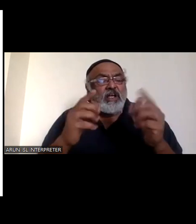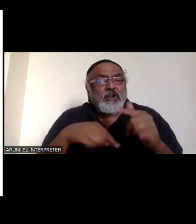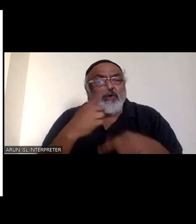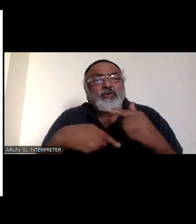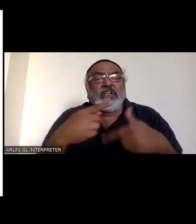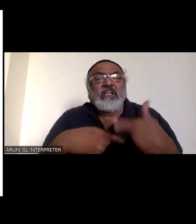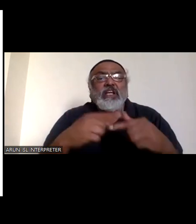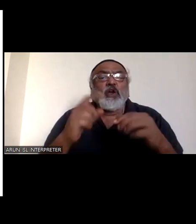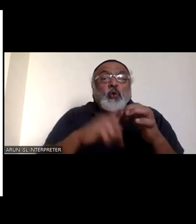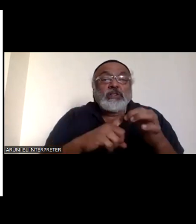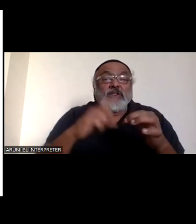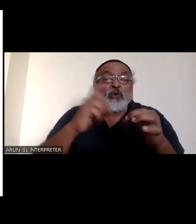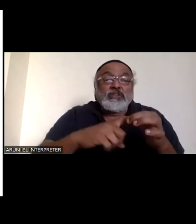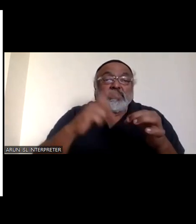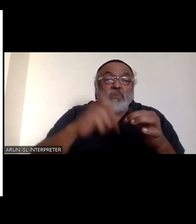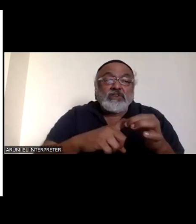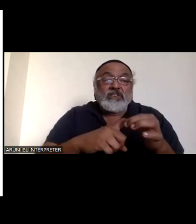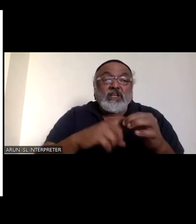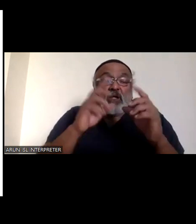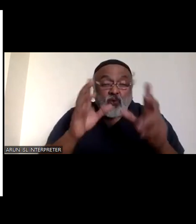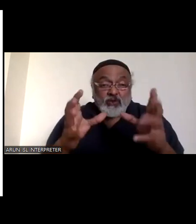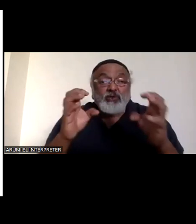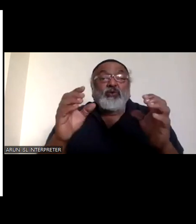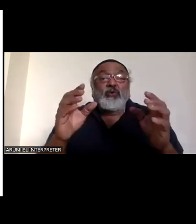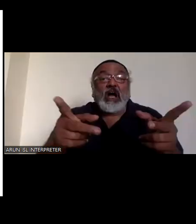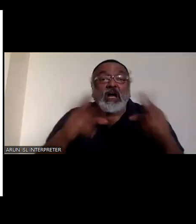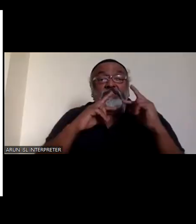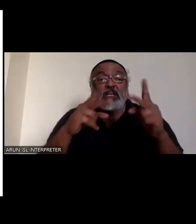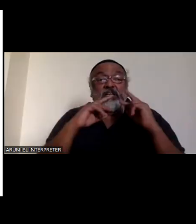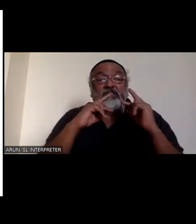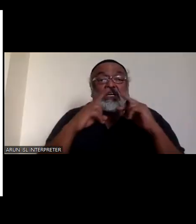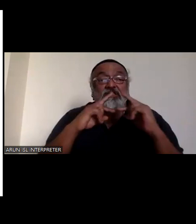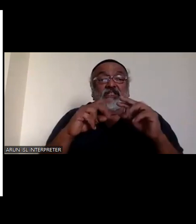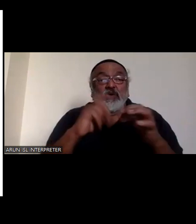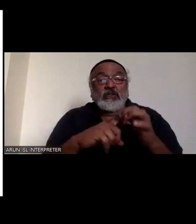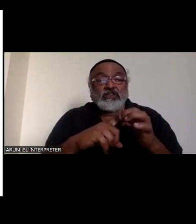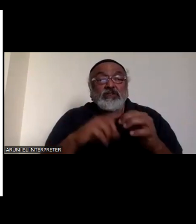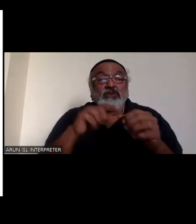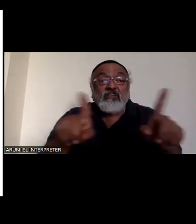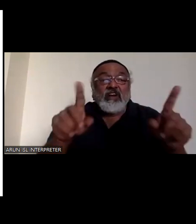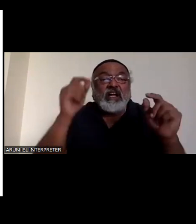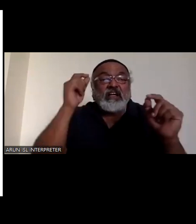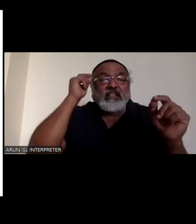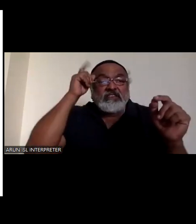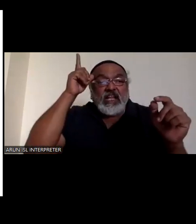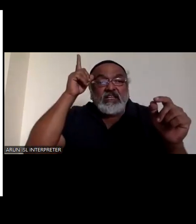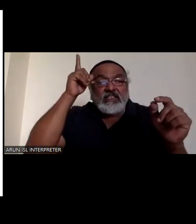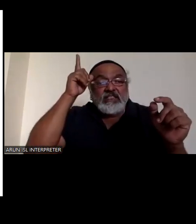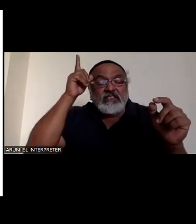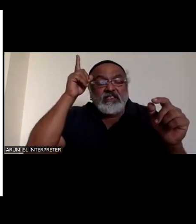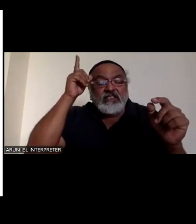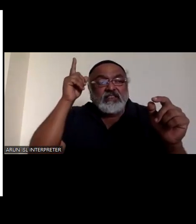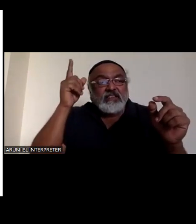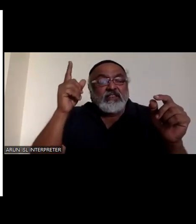क्वेश्चंस एंड आई विल बी एक्सपेक्टिंग यू टू आंसर दोज क्वेश्चंस फॉर यू टू अंडरस्टैंड